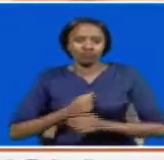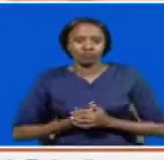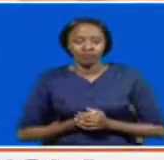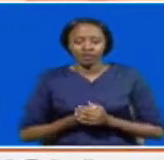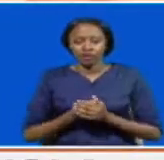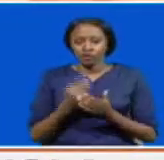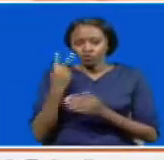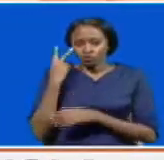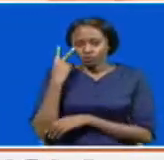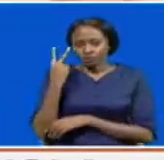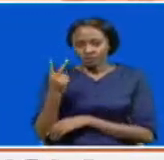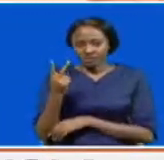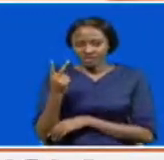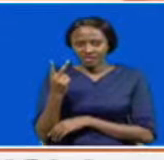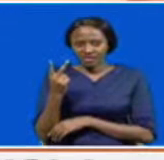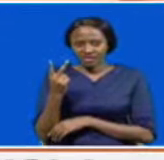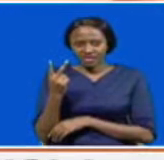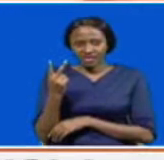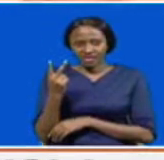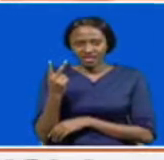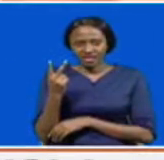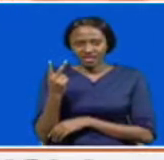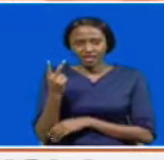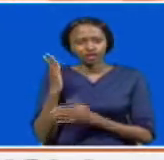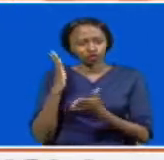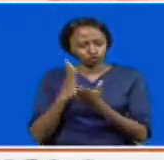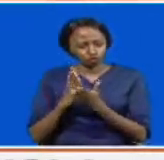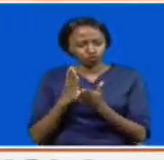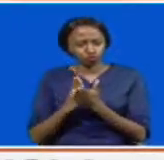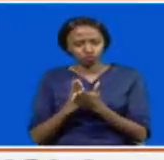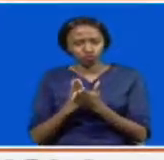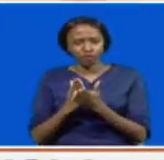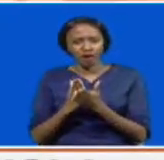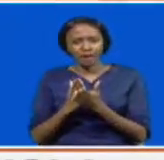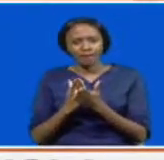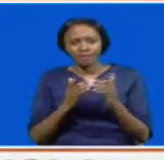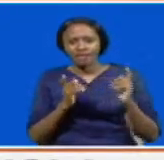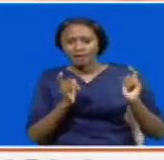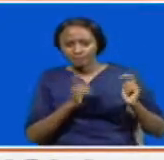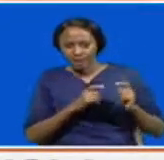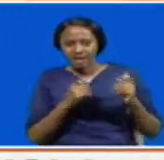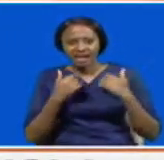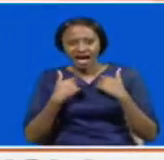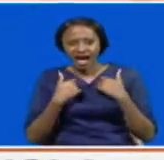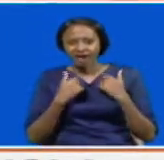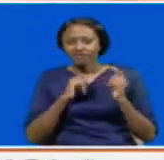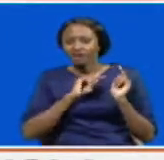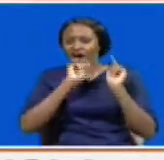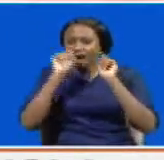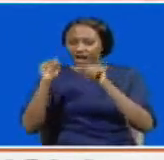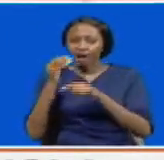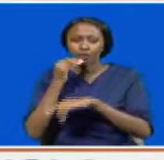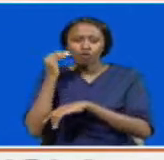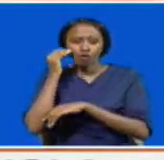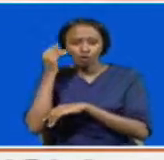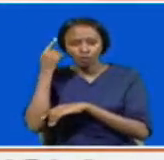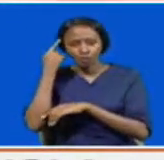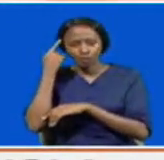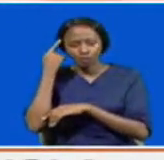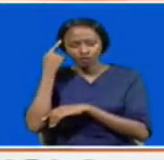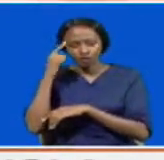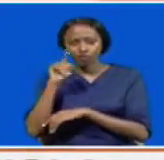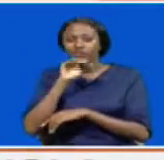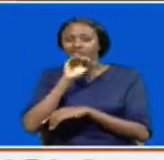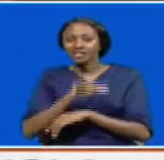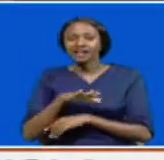forest. Najua kuna ile uchungu ya kuwa nimepoteza mtoto wangu, nimekuja nyumbani I came for burial, but things